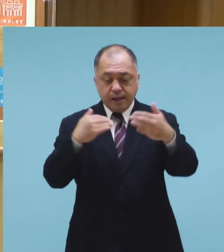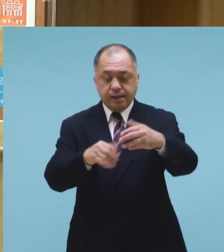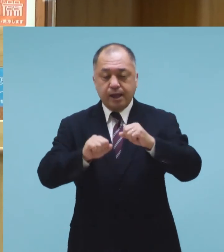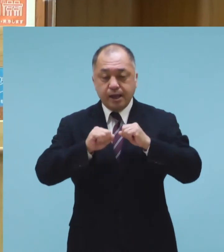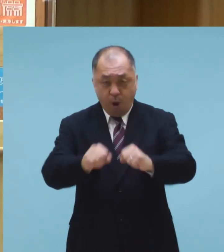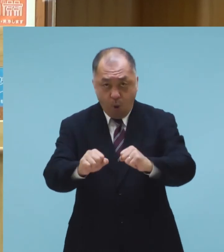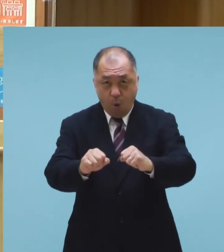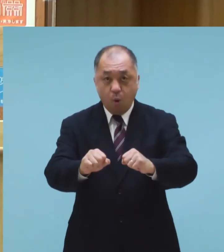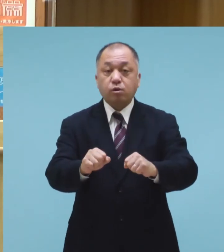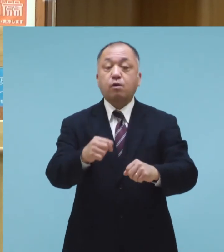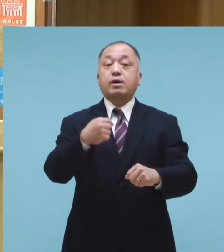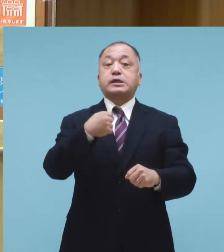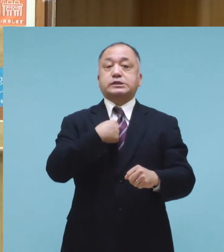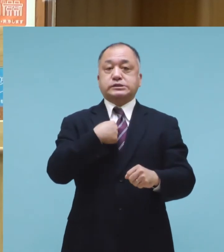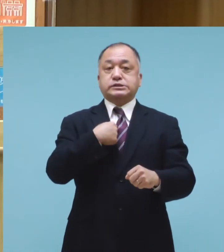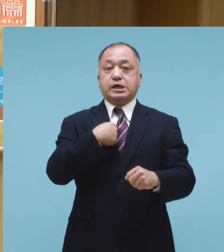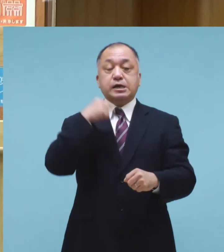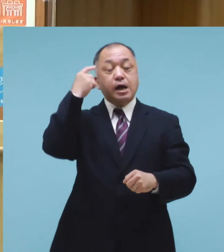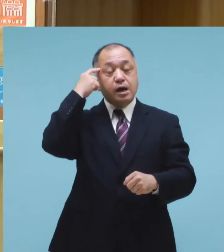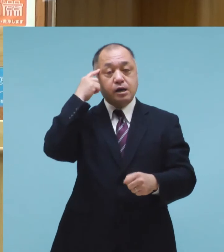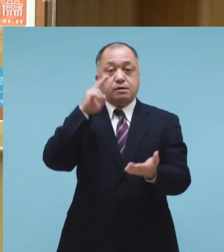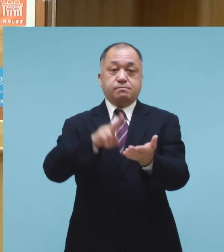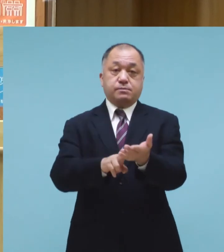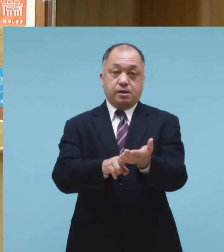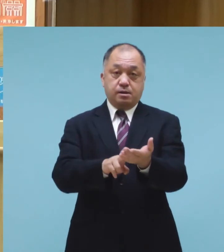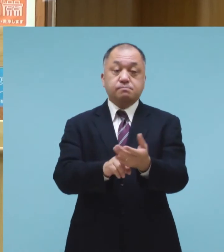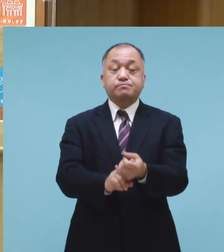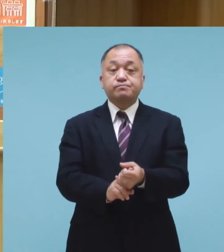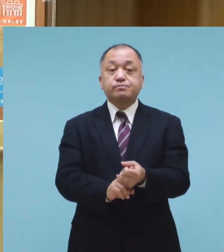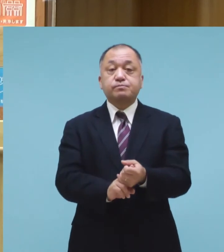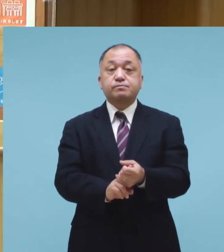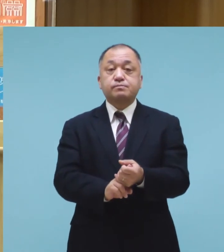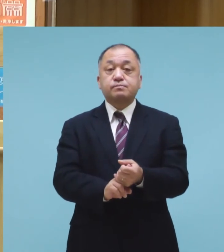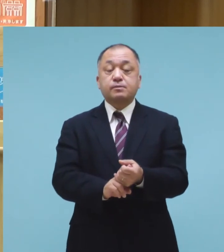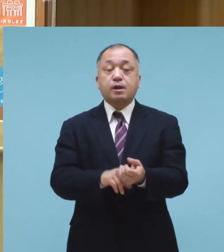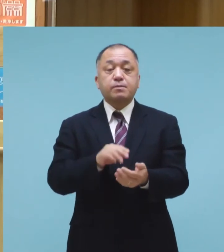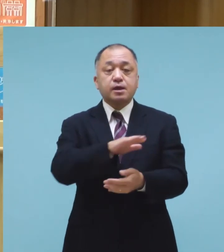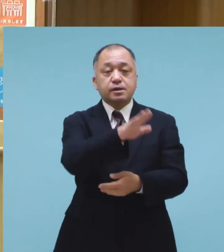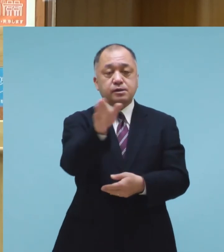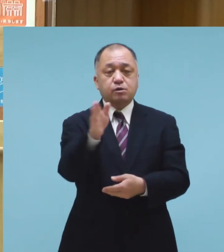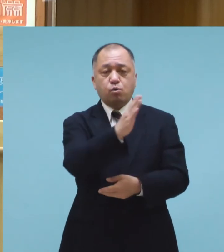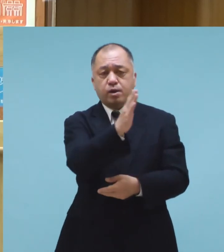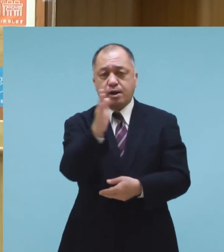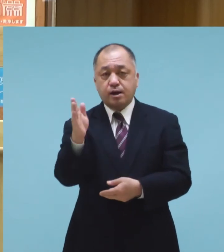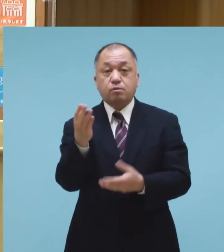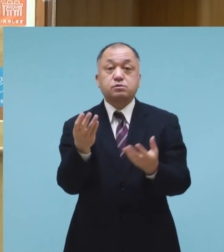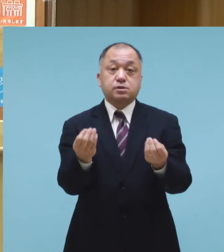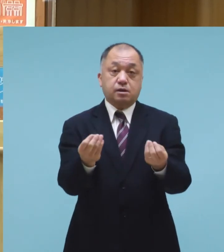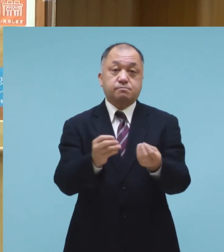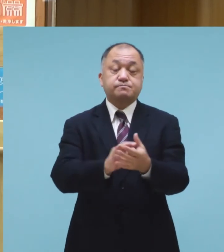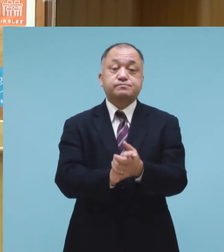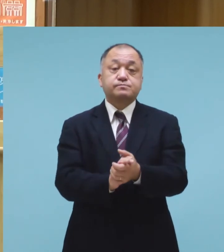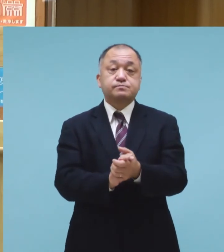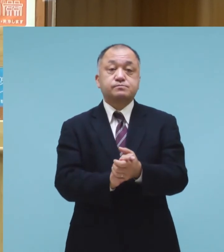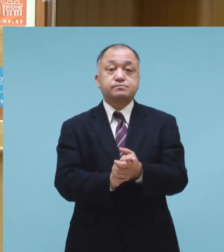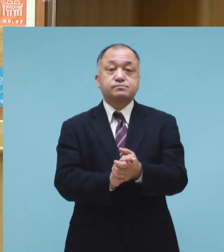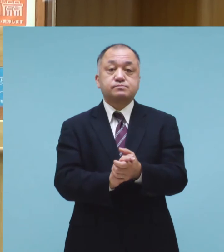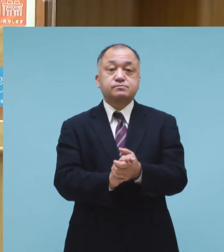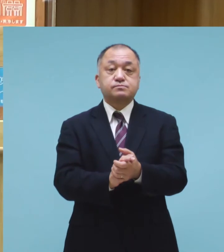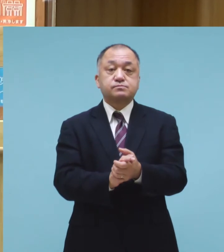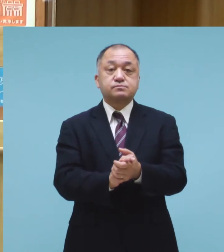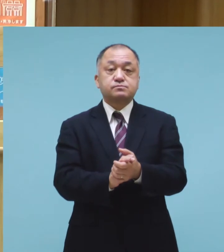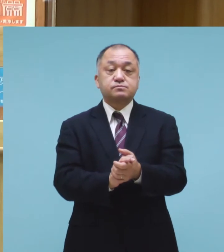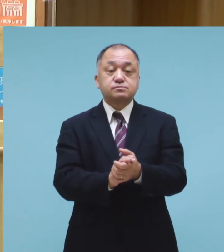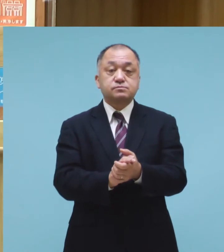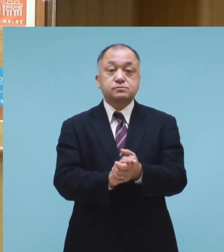最終的には判断をし、皆さんにお願いをしました。この中で我々も当初ですね、記者会見